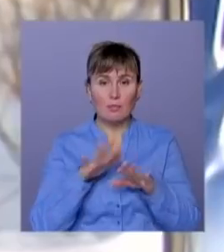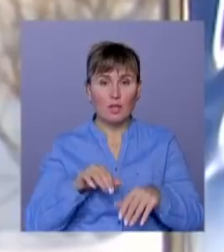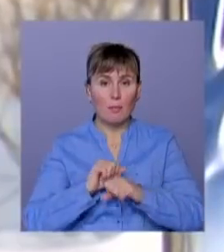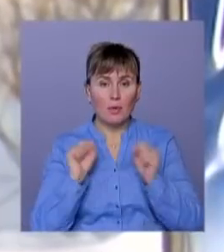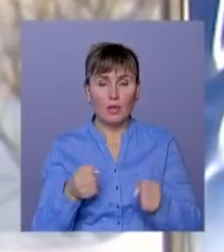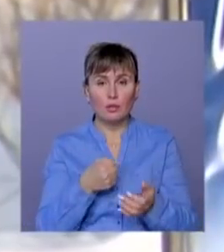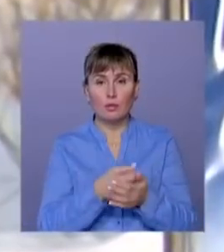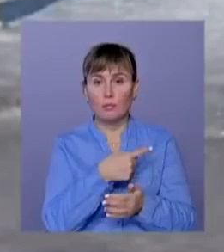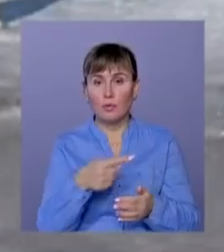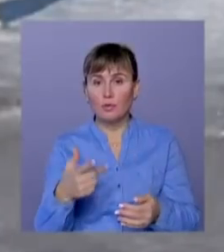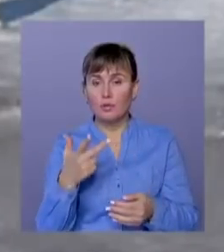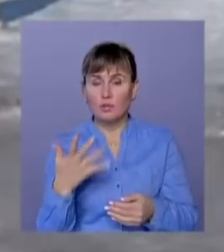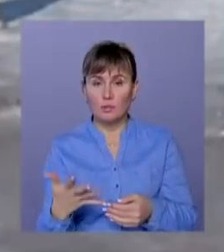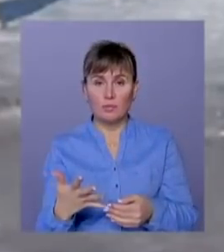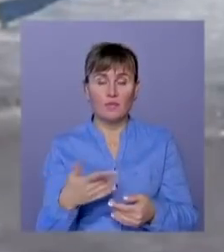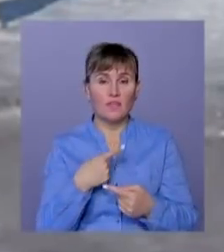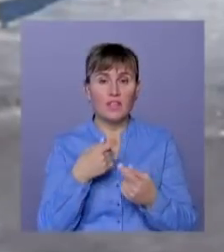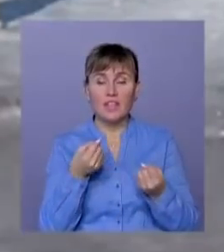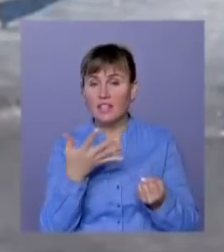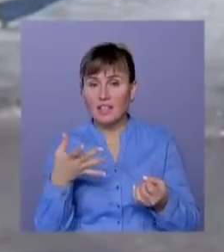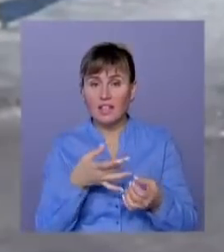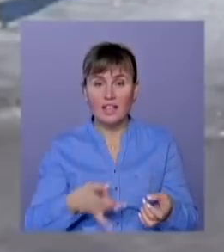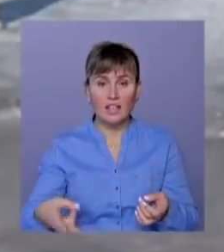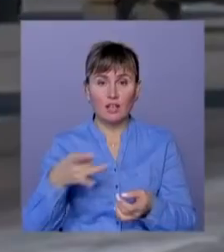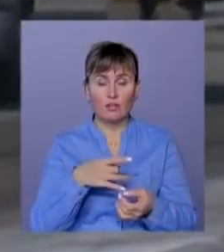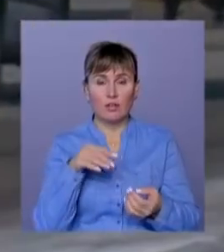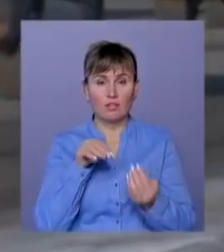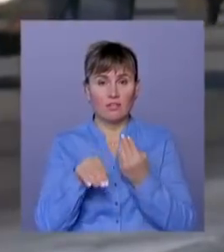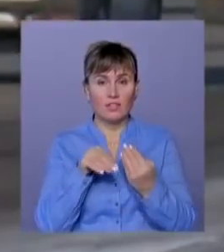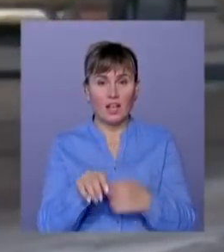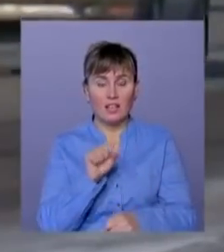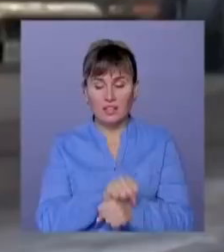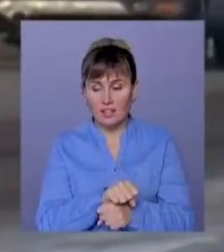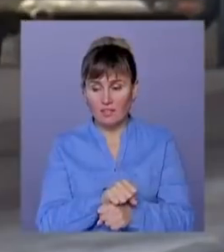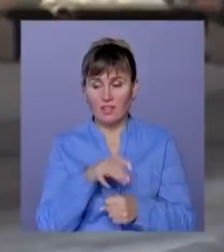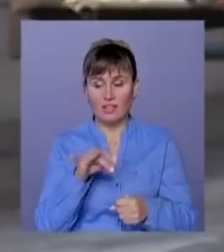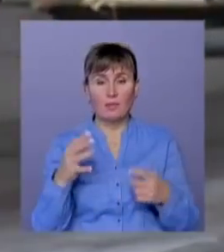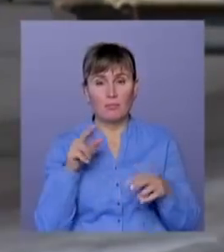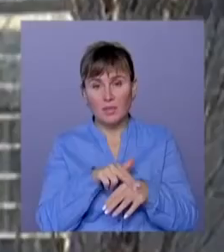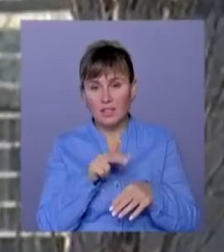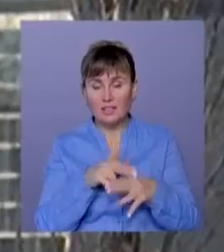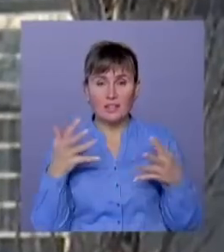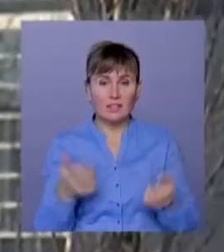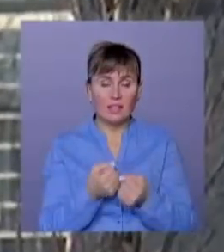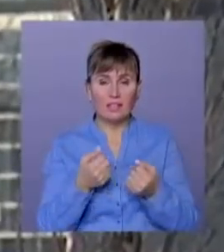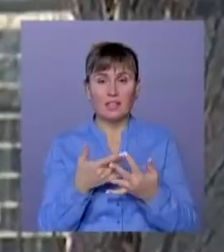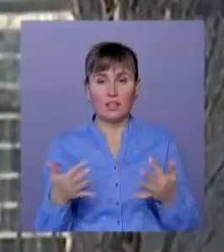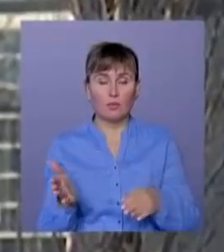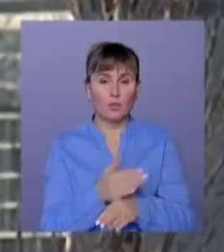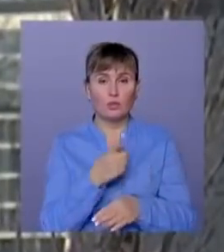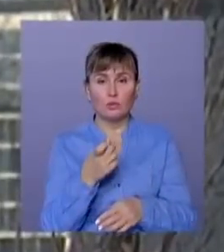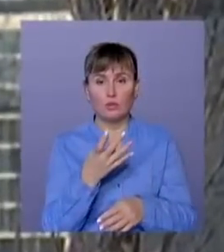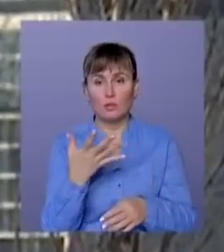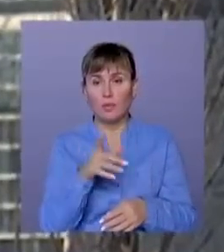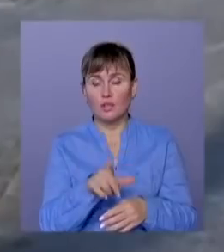до минус 35. В нескольких регионах ограничили движение. С автодорог спасатели и полицейские эвакуировали 145